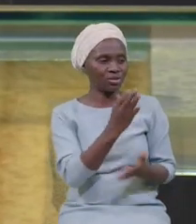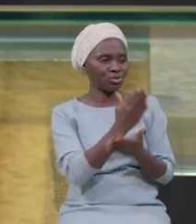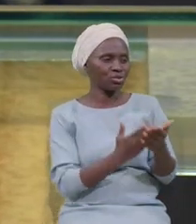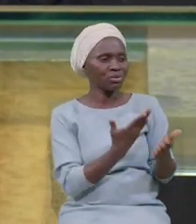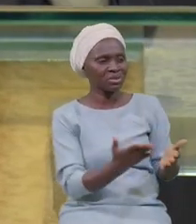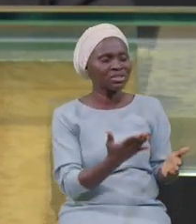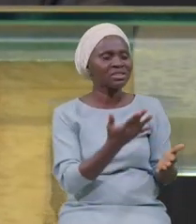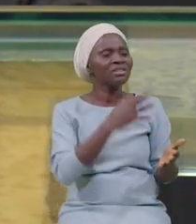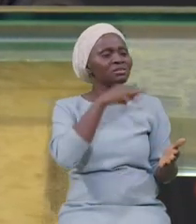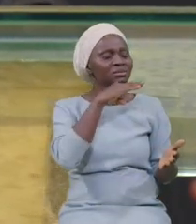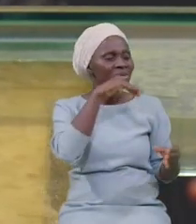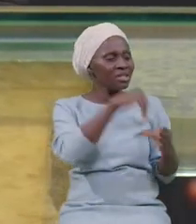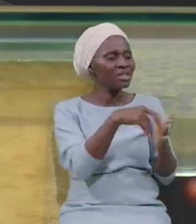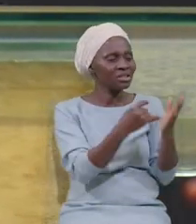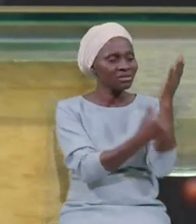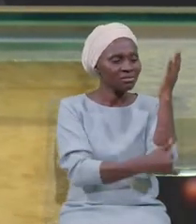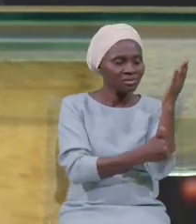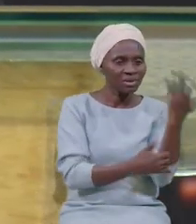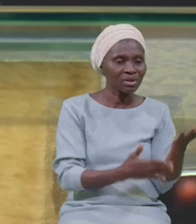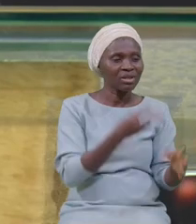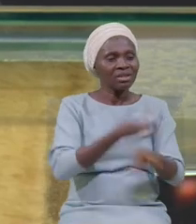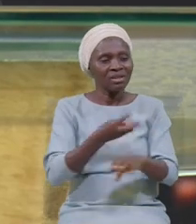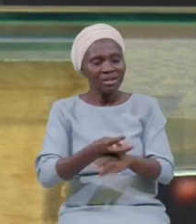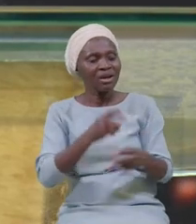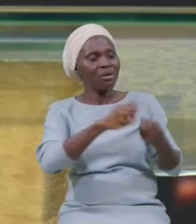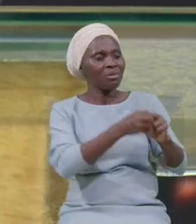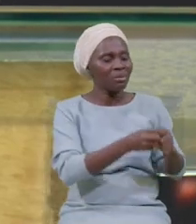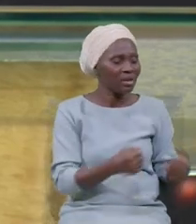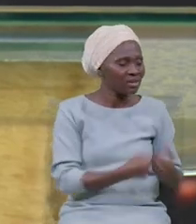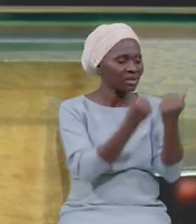a la pourriture et les difficultés, des défis,